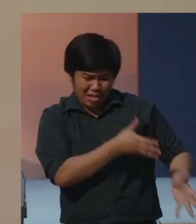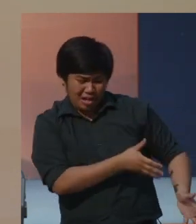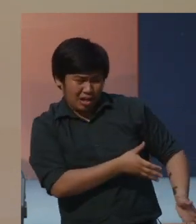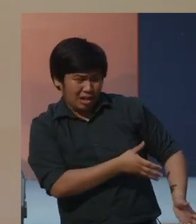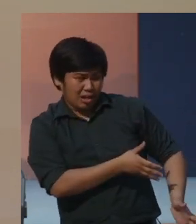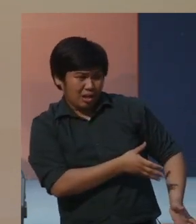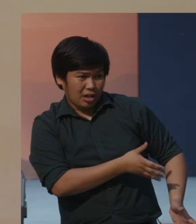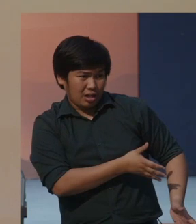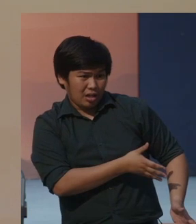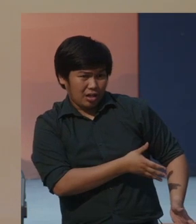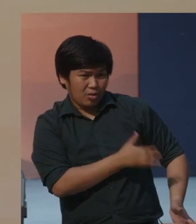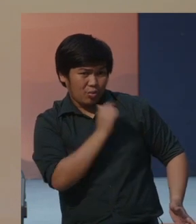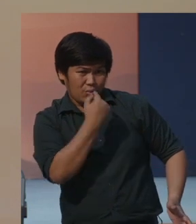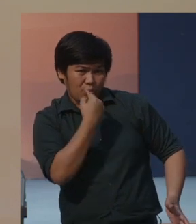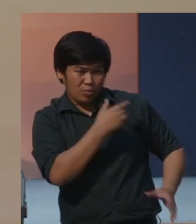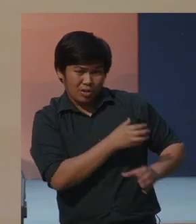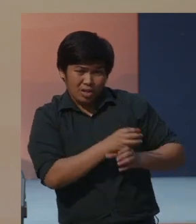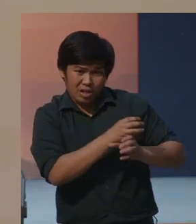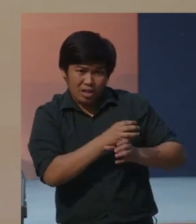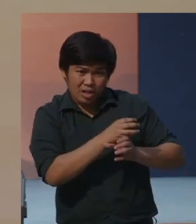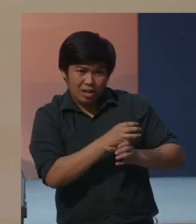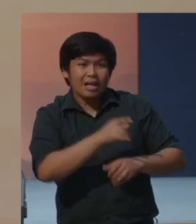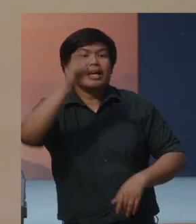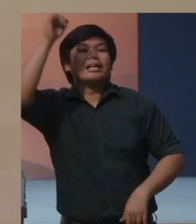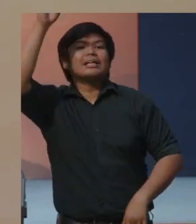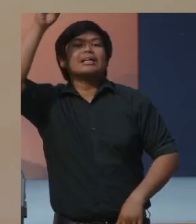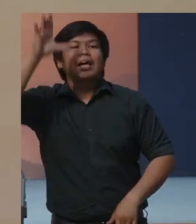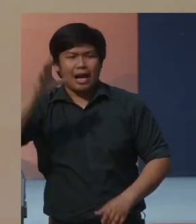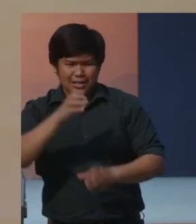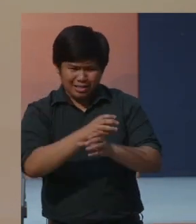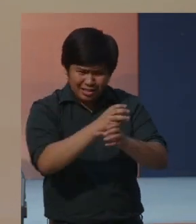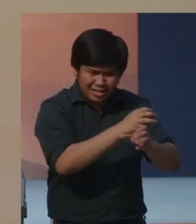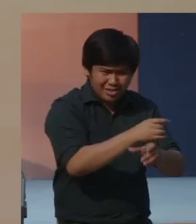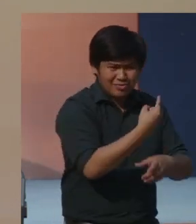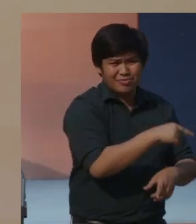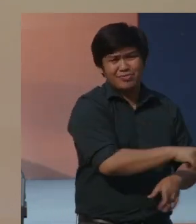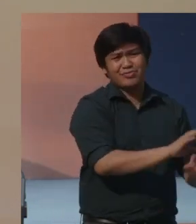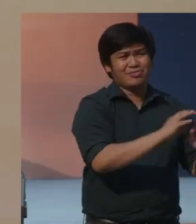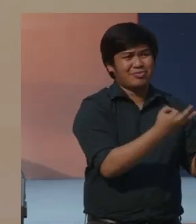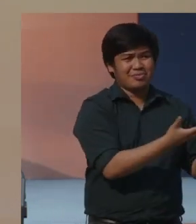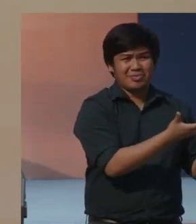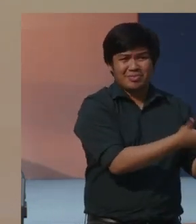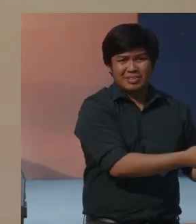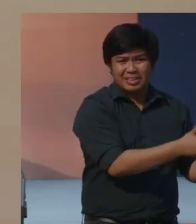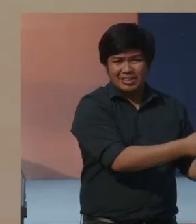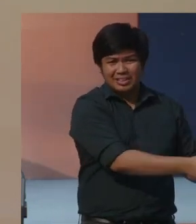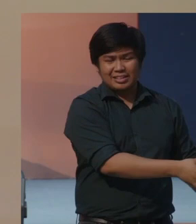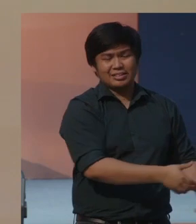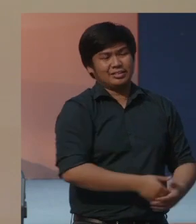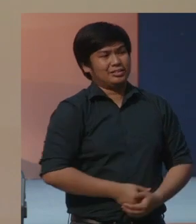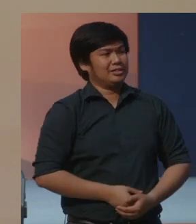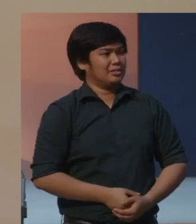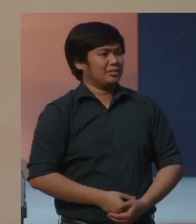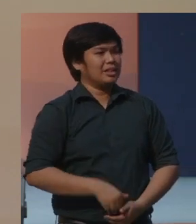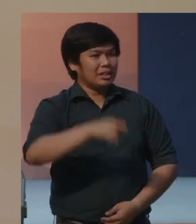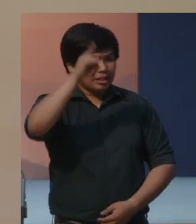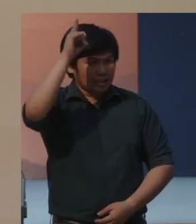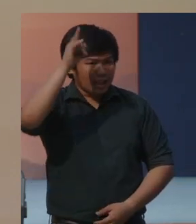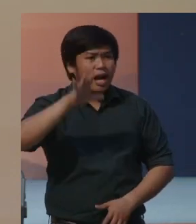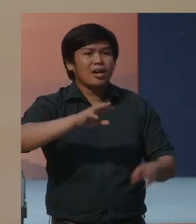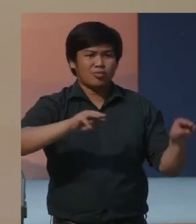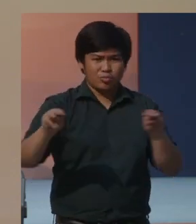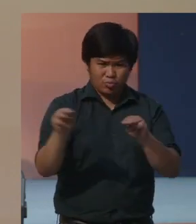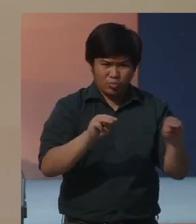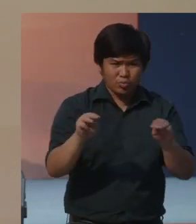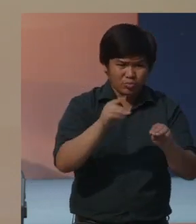kaya'y aalagaan sila ng ating Diyos? Mga kapatid, ganyan kumilos madalas ang ating Diyos sa